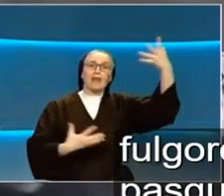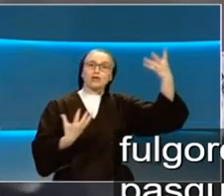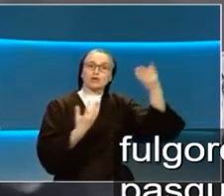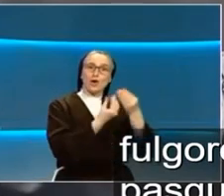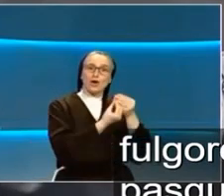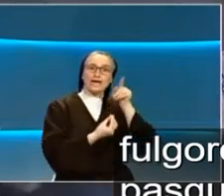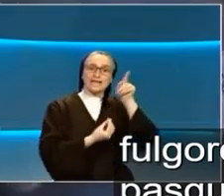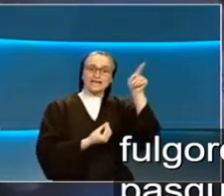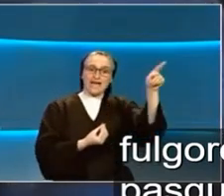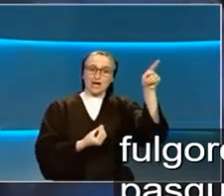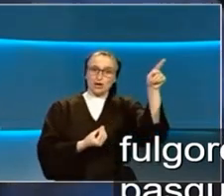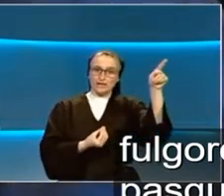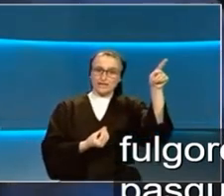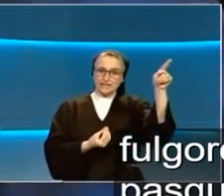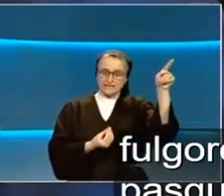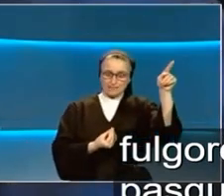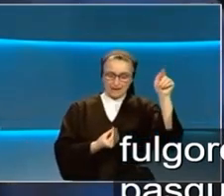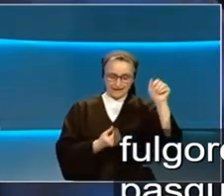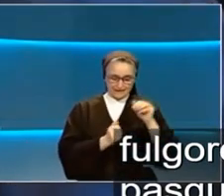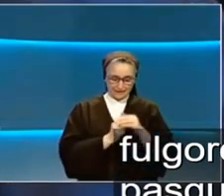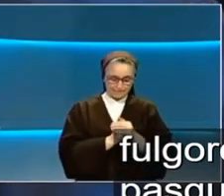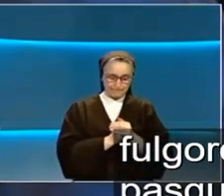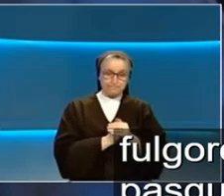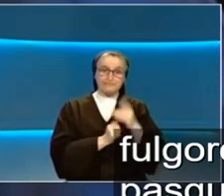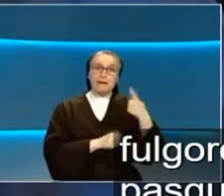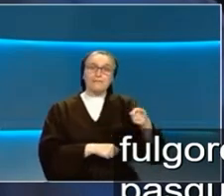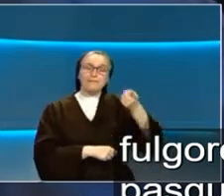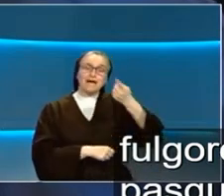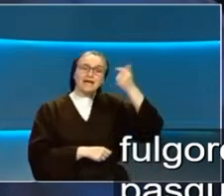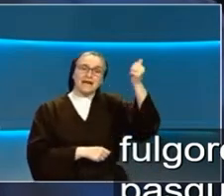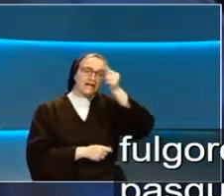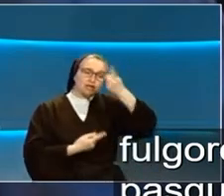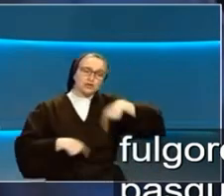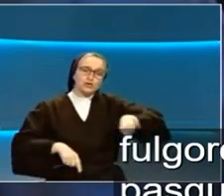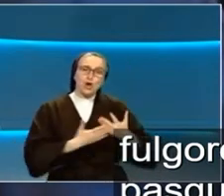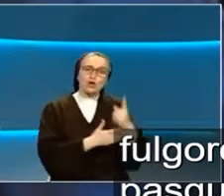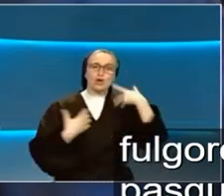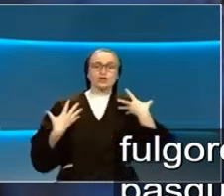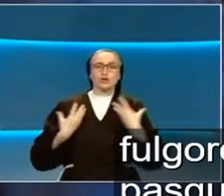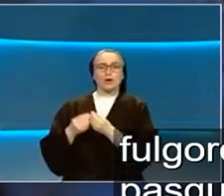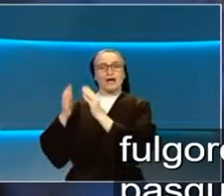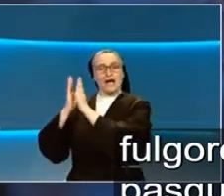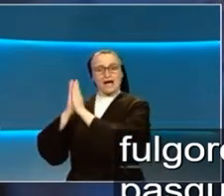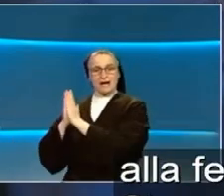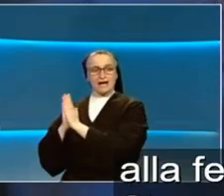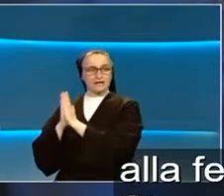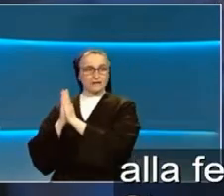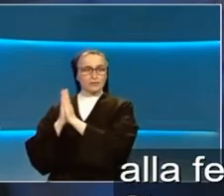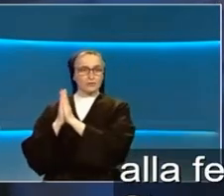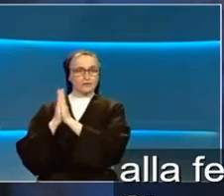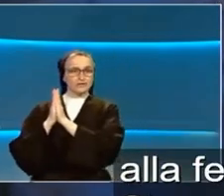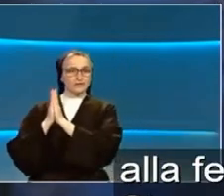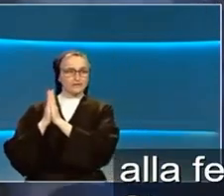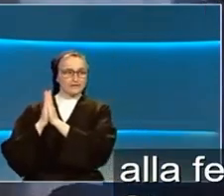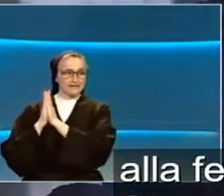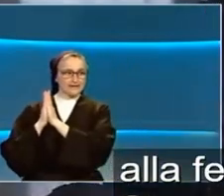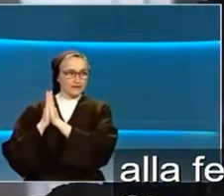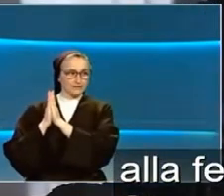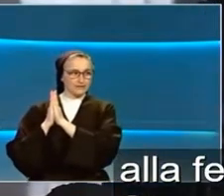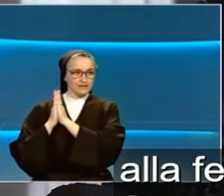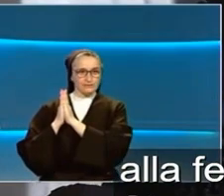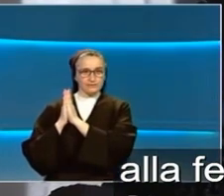mentibus valeamus festa per stingere. Per Christum Dominum nostrum. Amen.